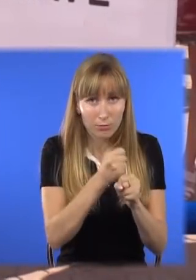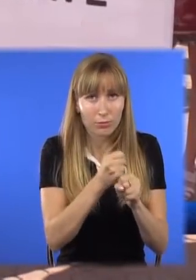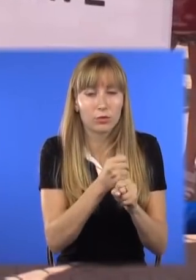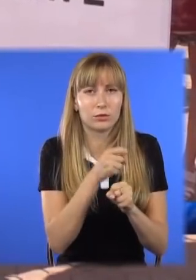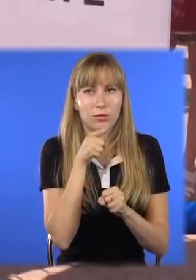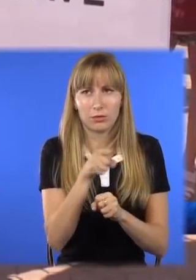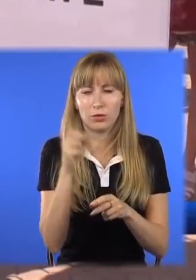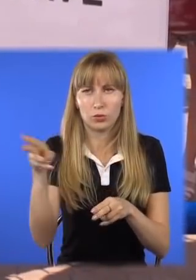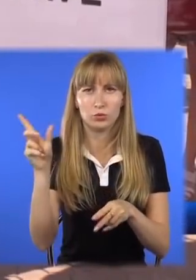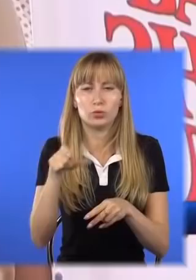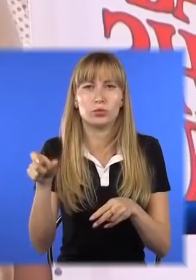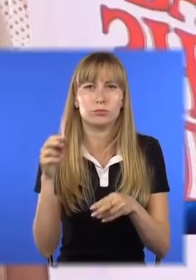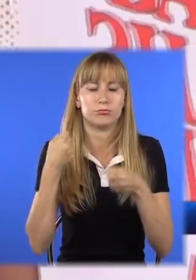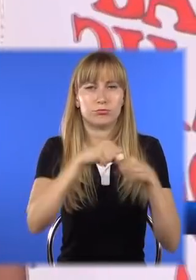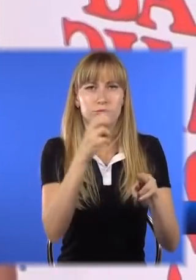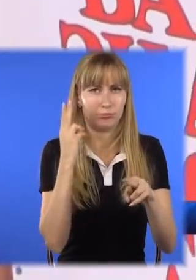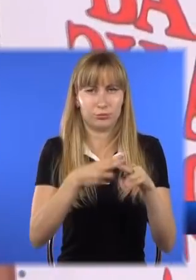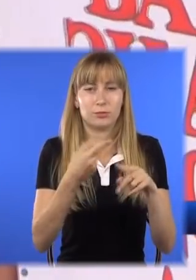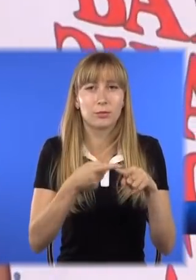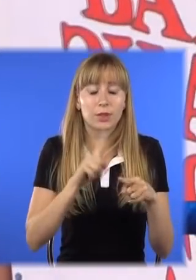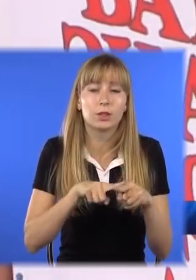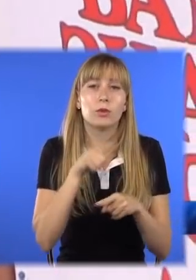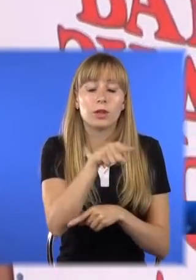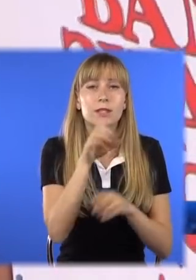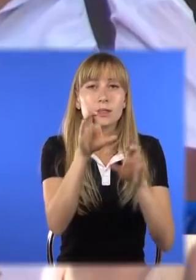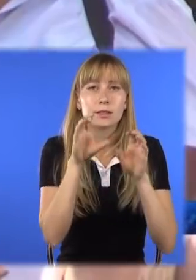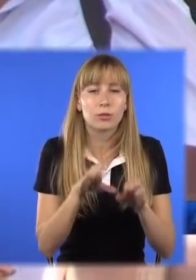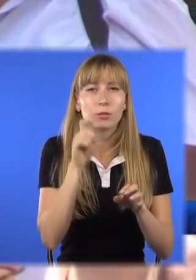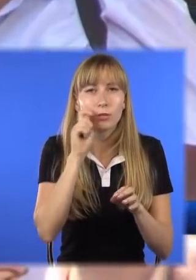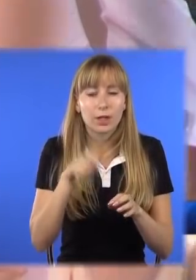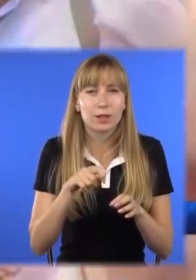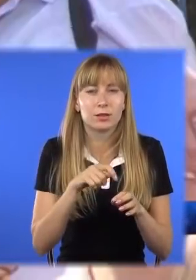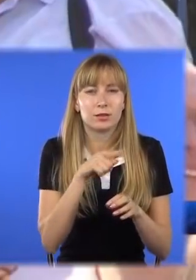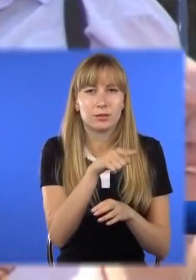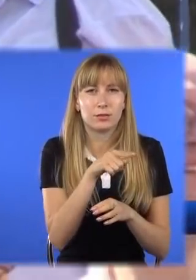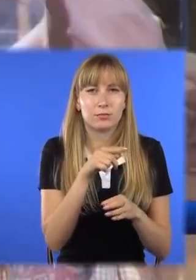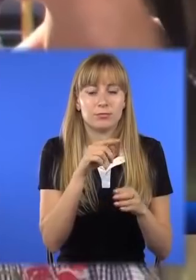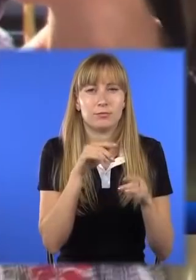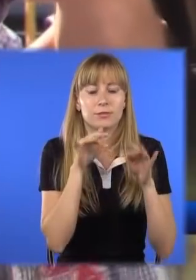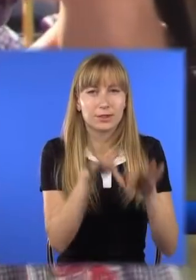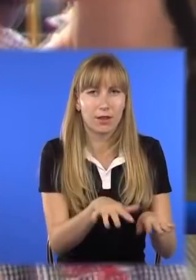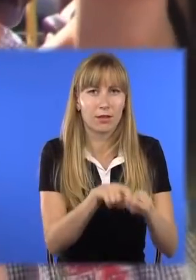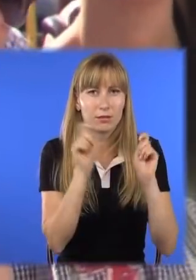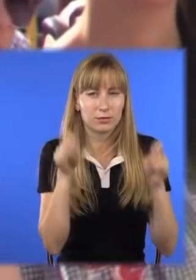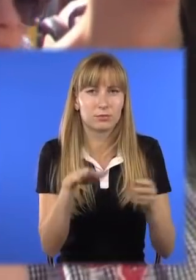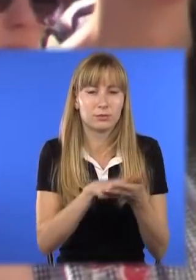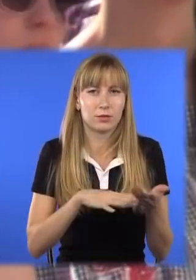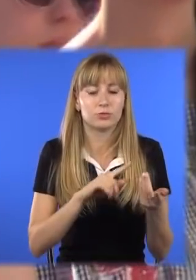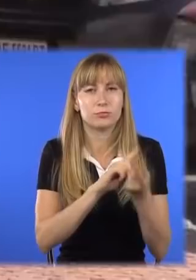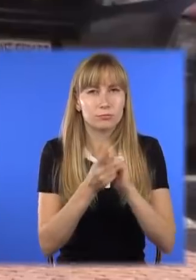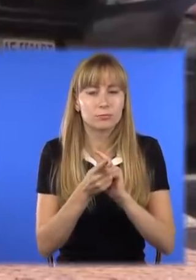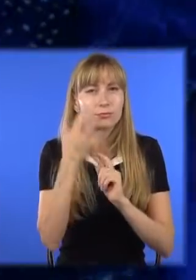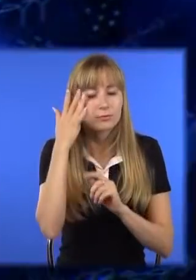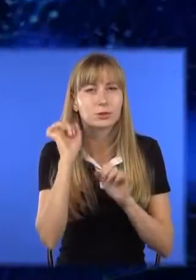справу з умисного нанесення легких тілесних ушкоджень на погрозу або насильство щодо захисника чи представника